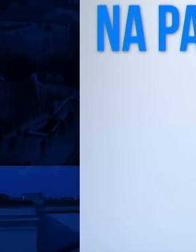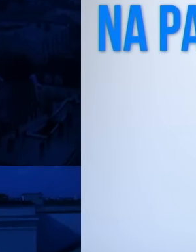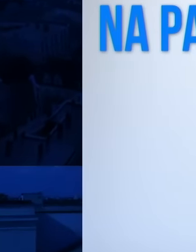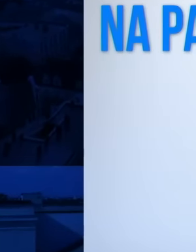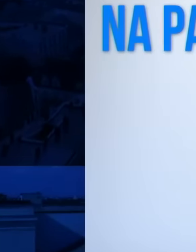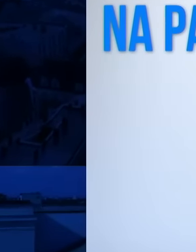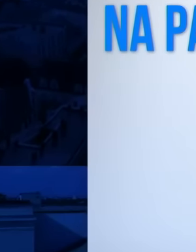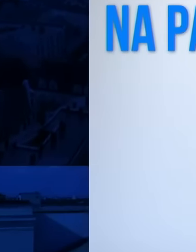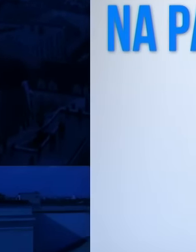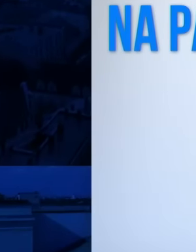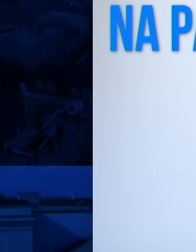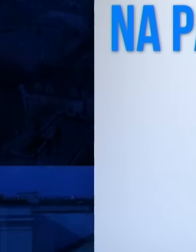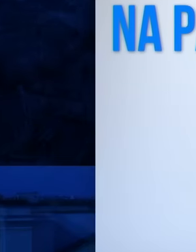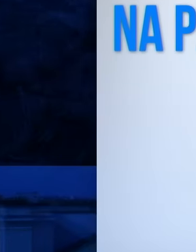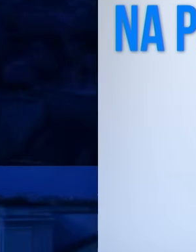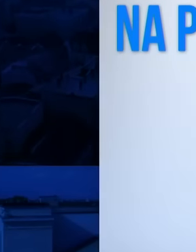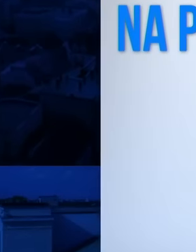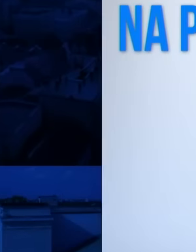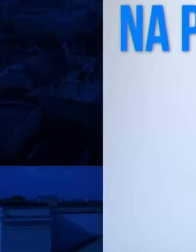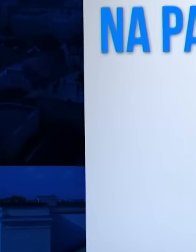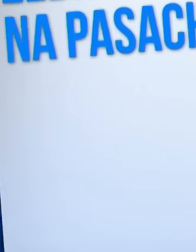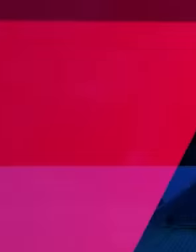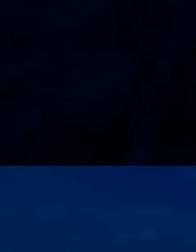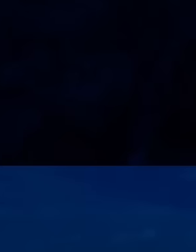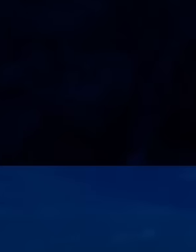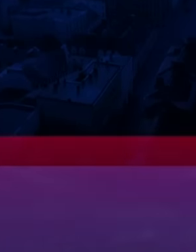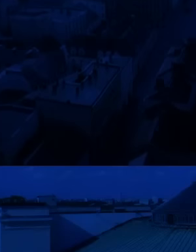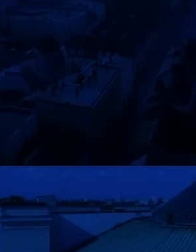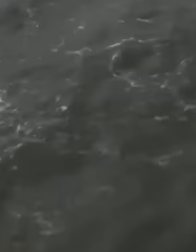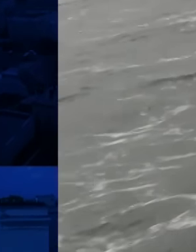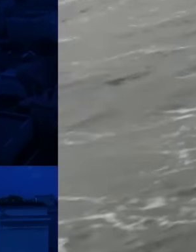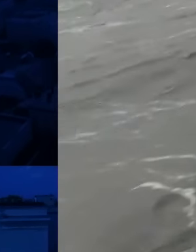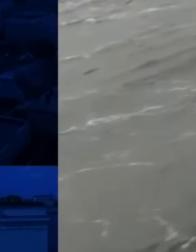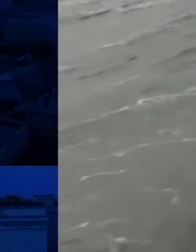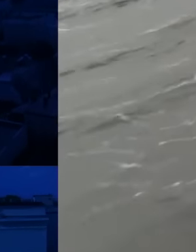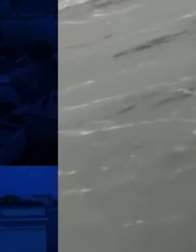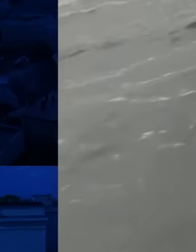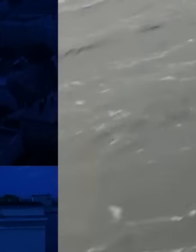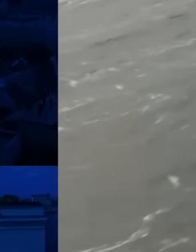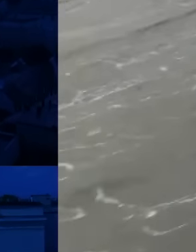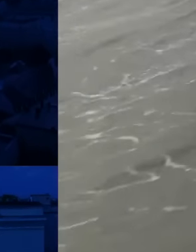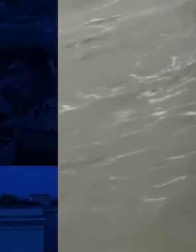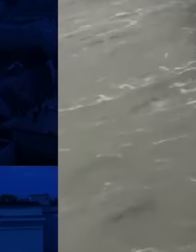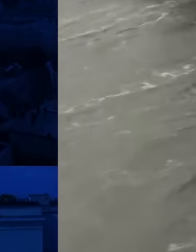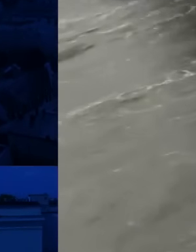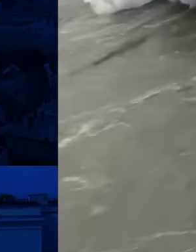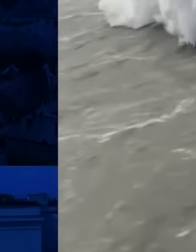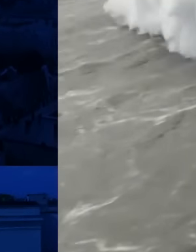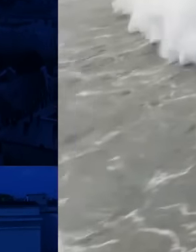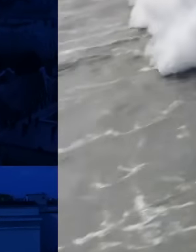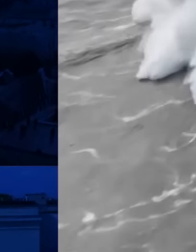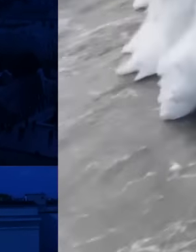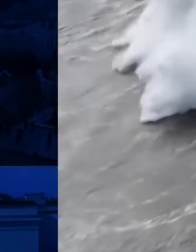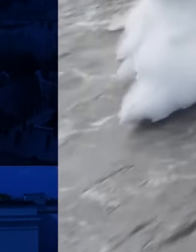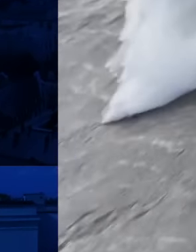tuż przed maską samochodu mieszkańcy Waszyngtonu przecierali oczy ze zdumienia to Sport d Lucy adrenal